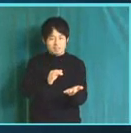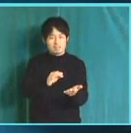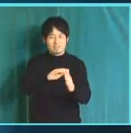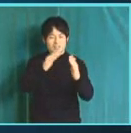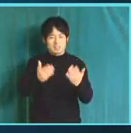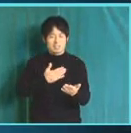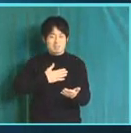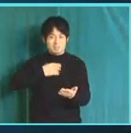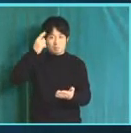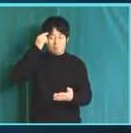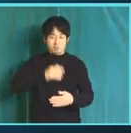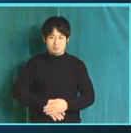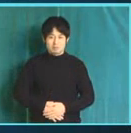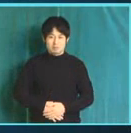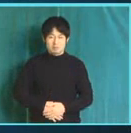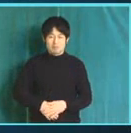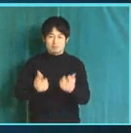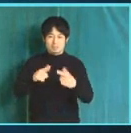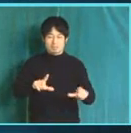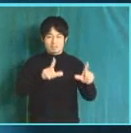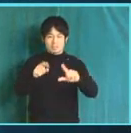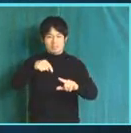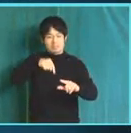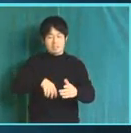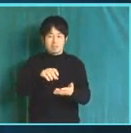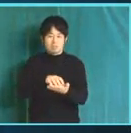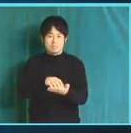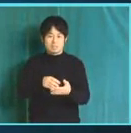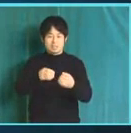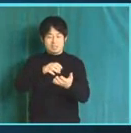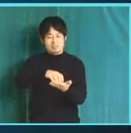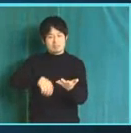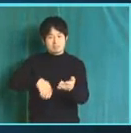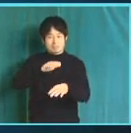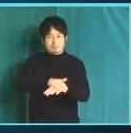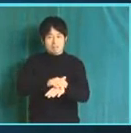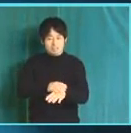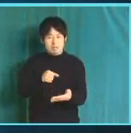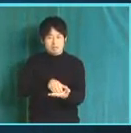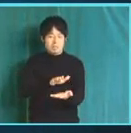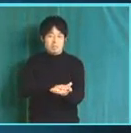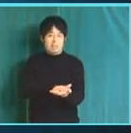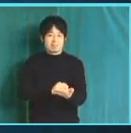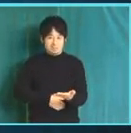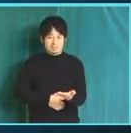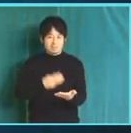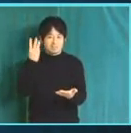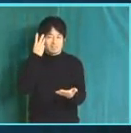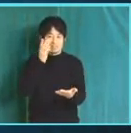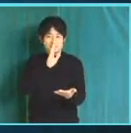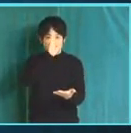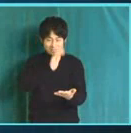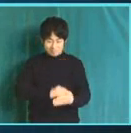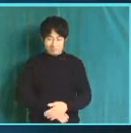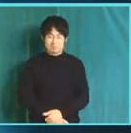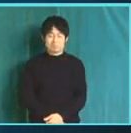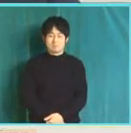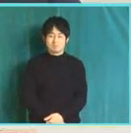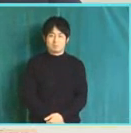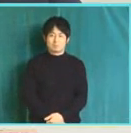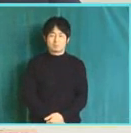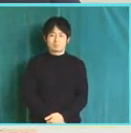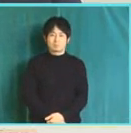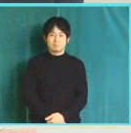一般の、普段の生活で出るゴミに関しては、はい、こちらの方に記載されておりますので、はい、こちらを参考にしていただければと思